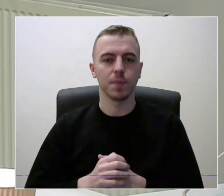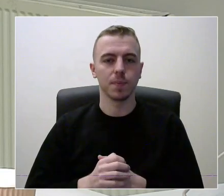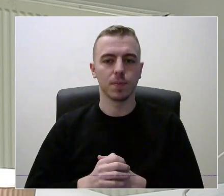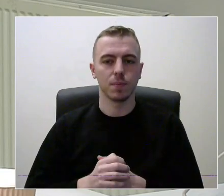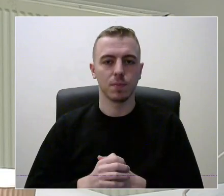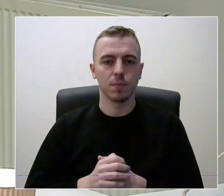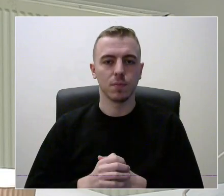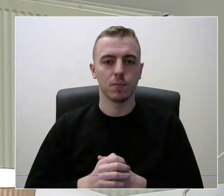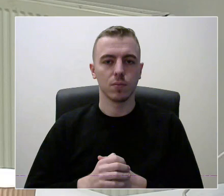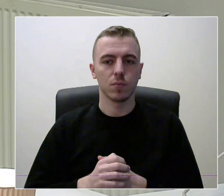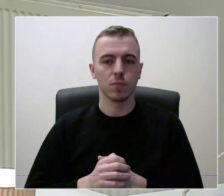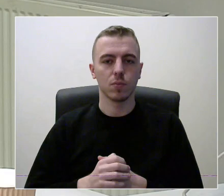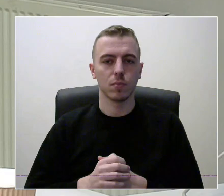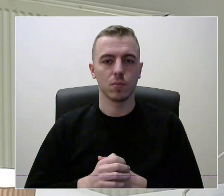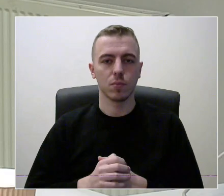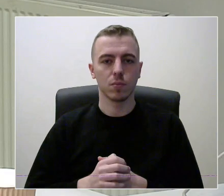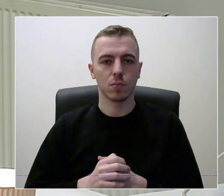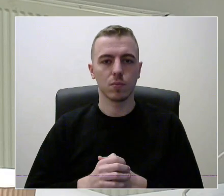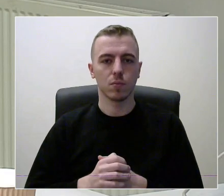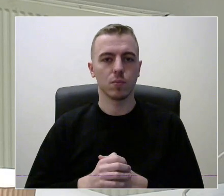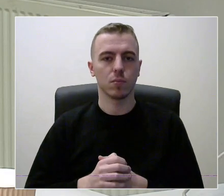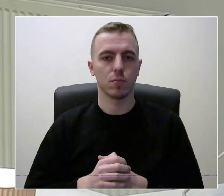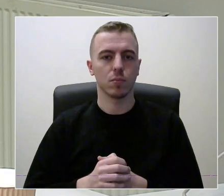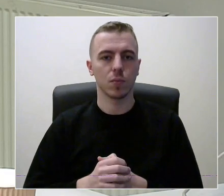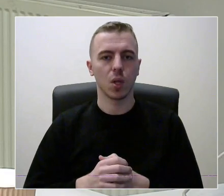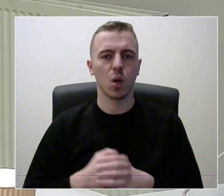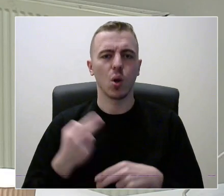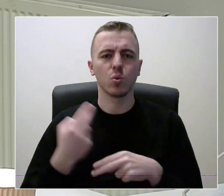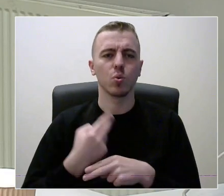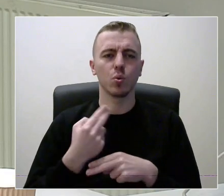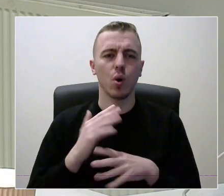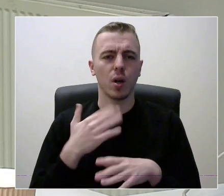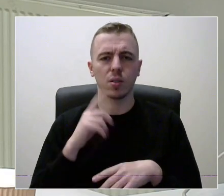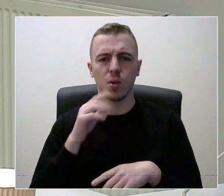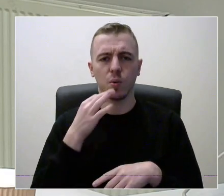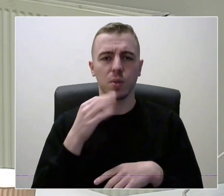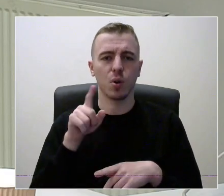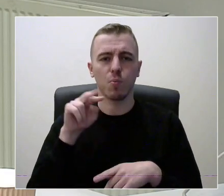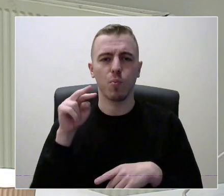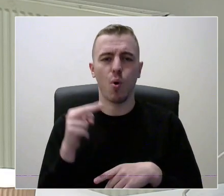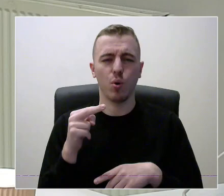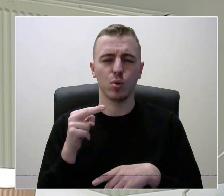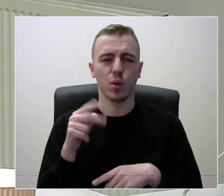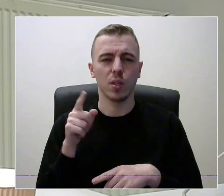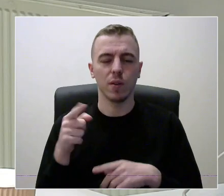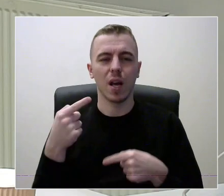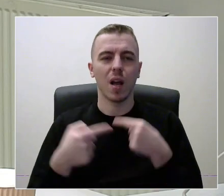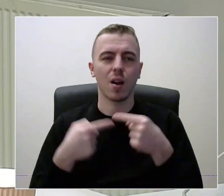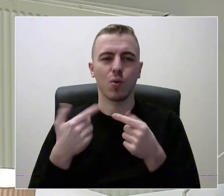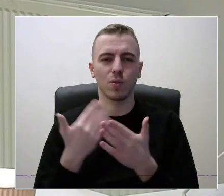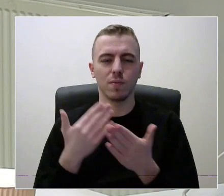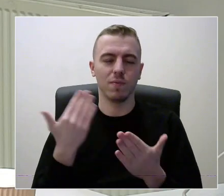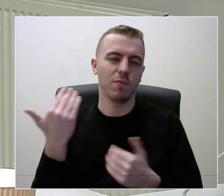Kas trukdo, galbūt aš taip ir nenorėčiau skirti. Aš manau, kad čia yra tiesiog požiūrio kartos klausimas greičiausiai.